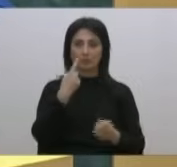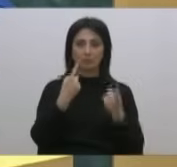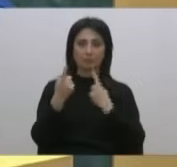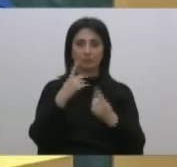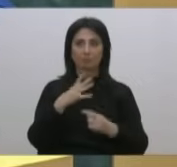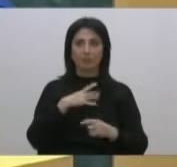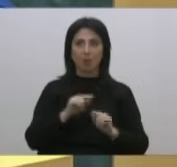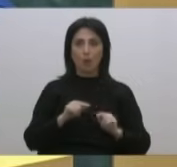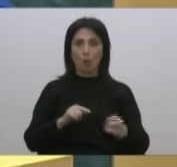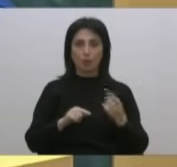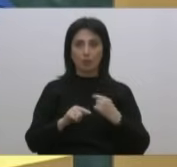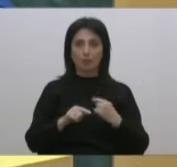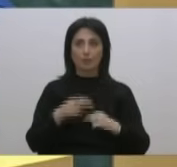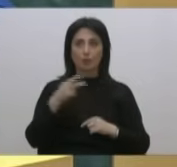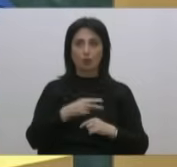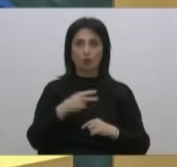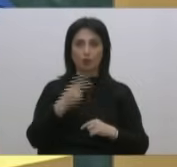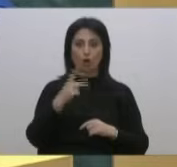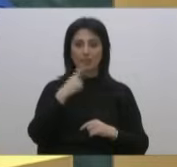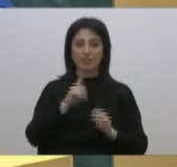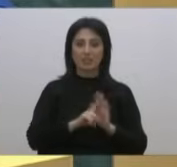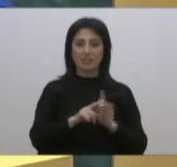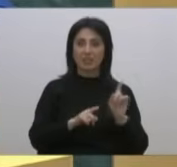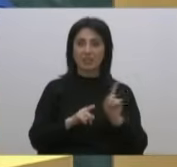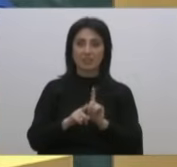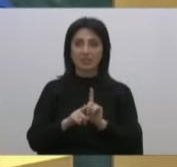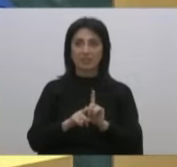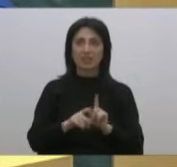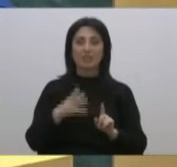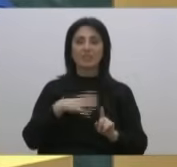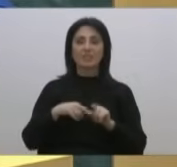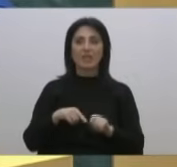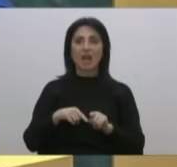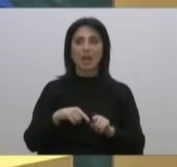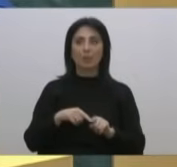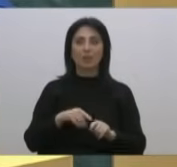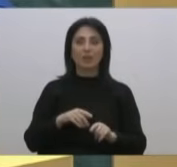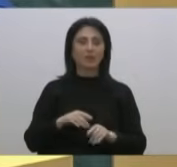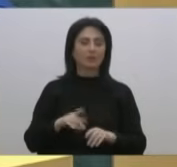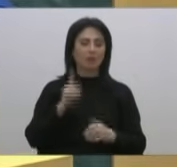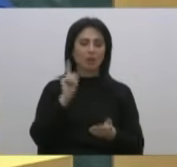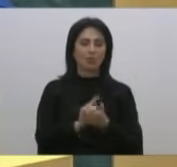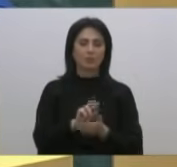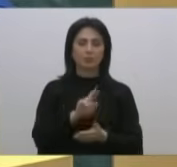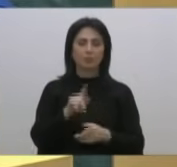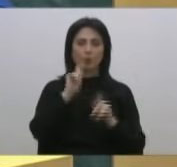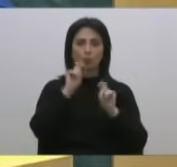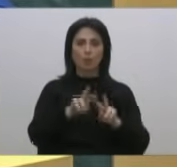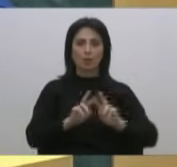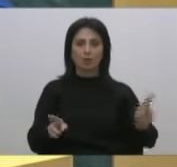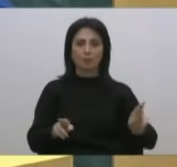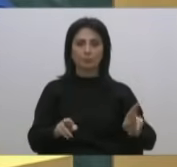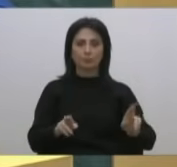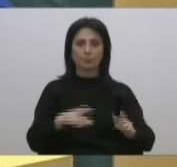გვიყენებდა ოპოზიცია 2022 წლის დასაწყისიდან, საქართველოში გარდაუვალი იყო